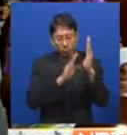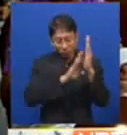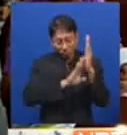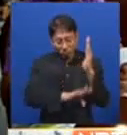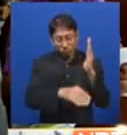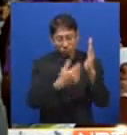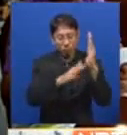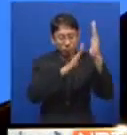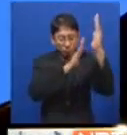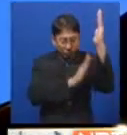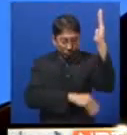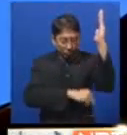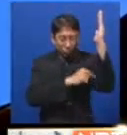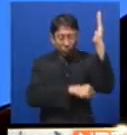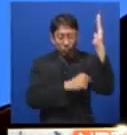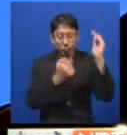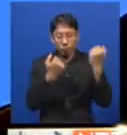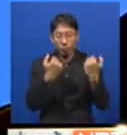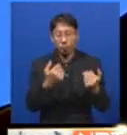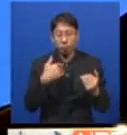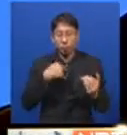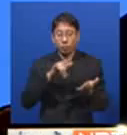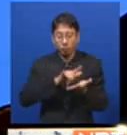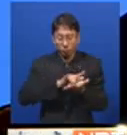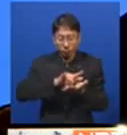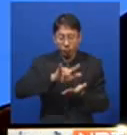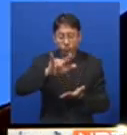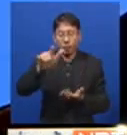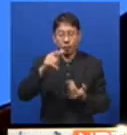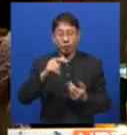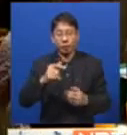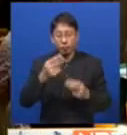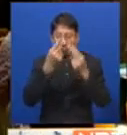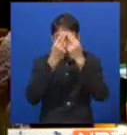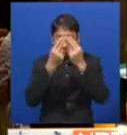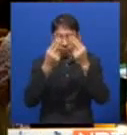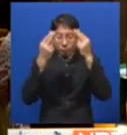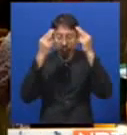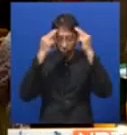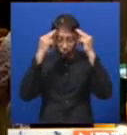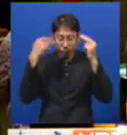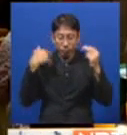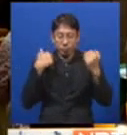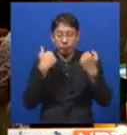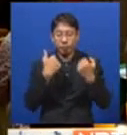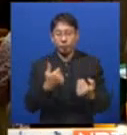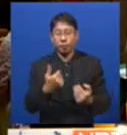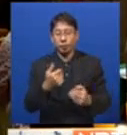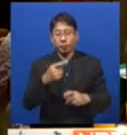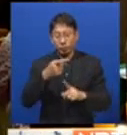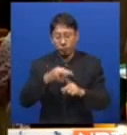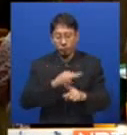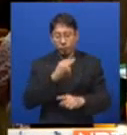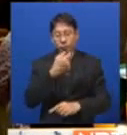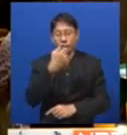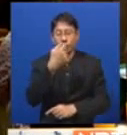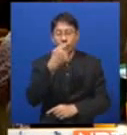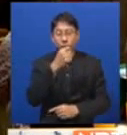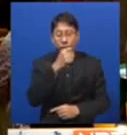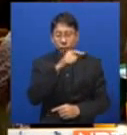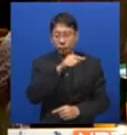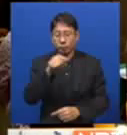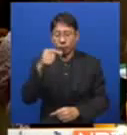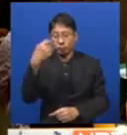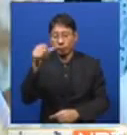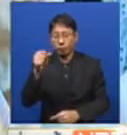หนือและภาคใต้รวมถึงผู้จะเดินทางไปประกอบพิธีฮัจญ์ที่ประเทศซาอุดิอาระเบียในช่วงเดือนสิงหาคมถึงตุลาคม